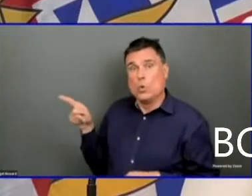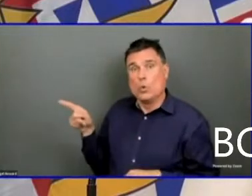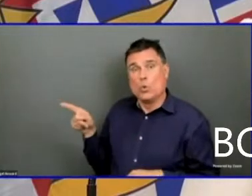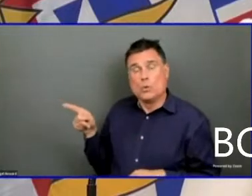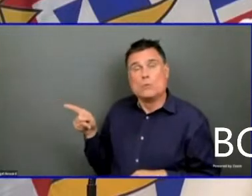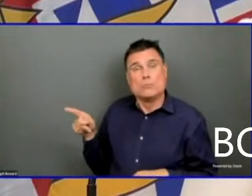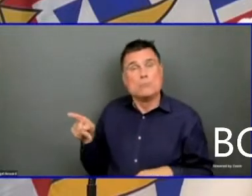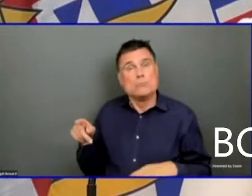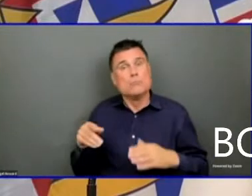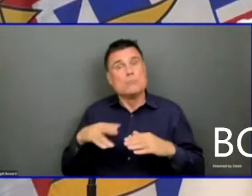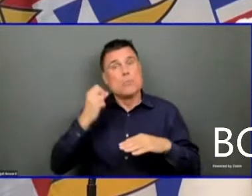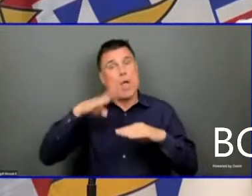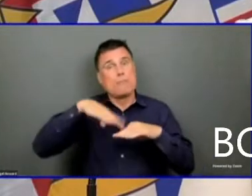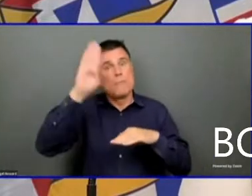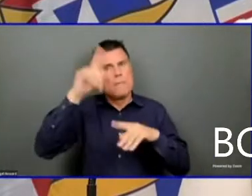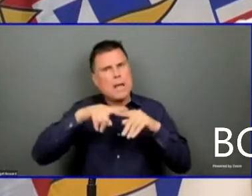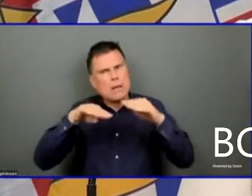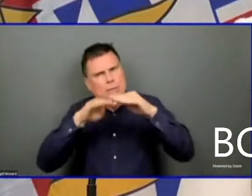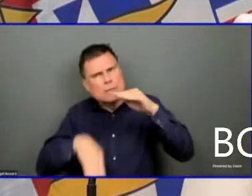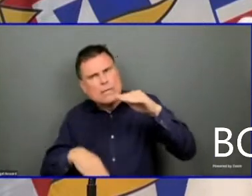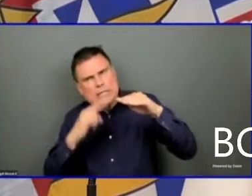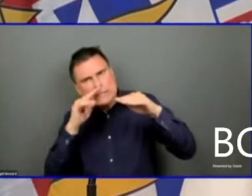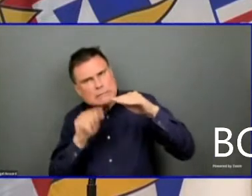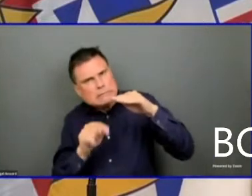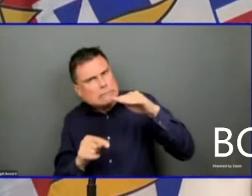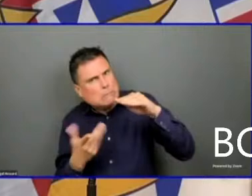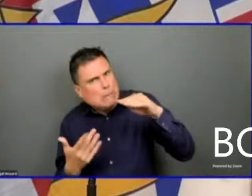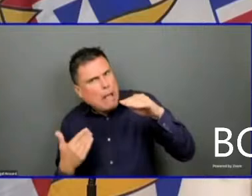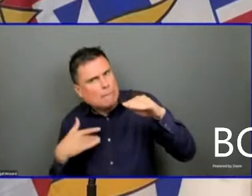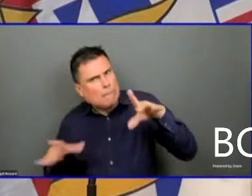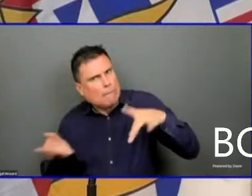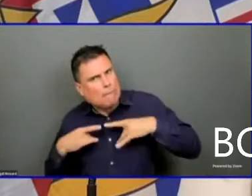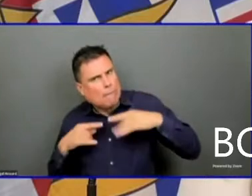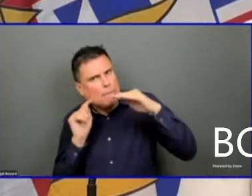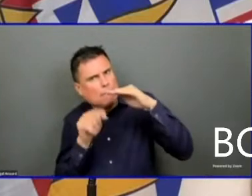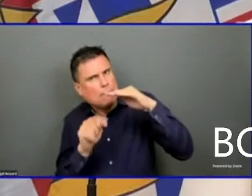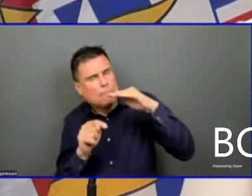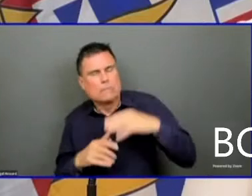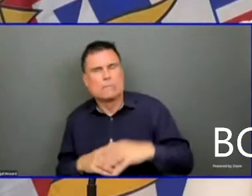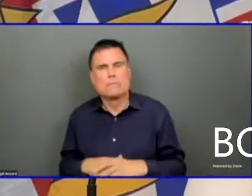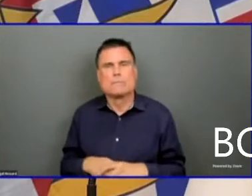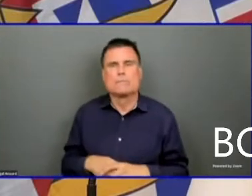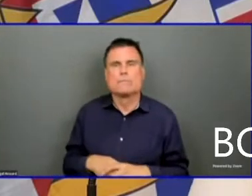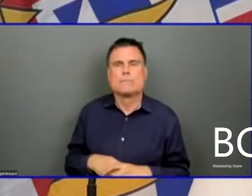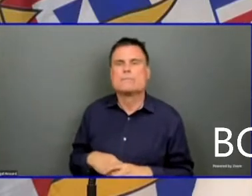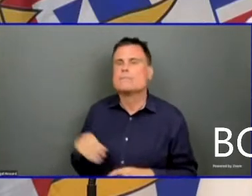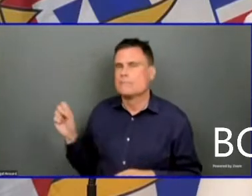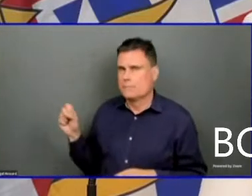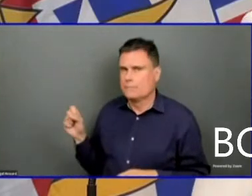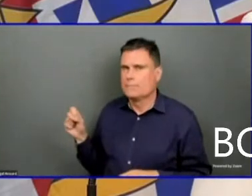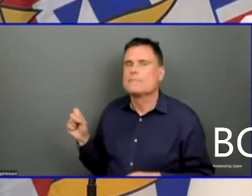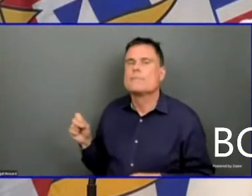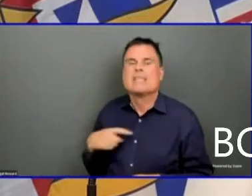波因为现在怕印度变异体。 We were just talking about earlier today.